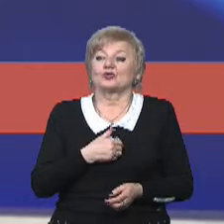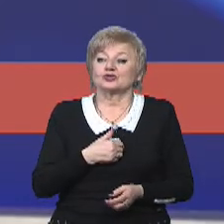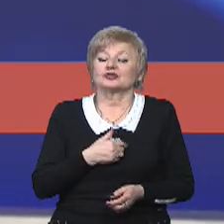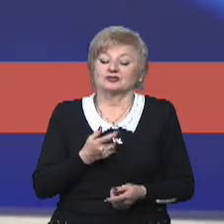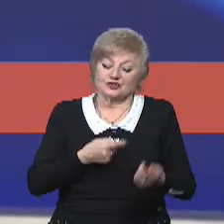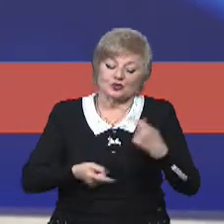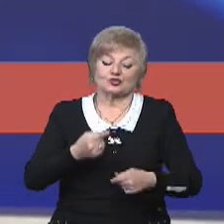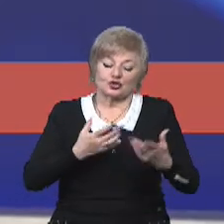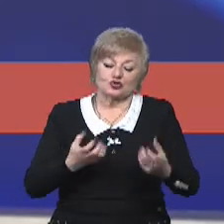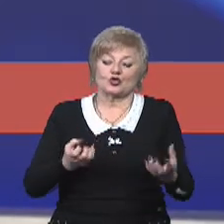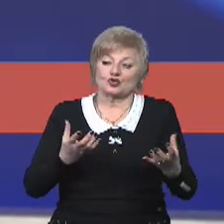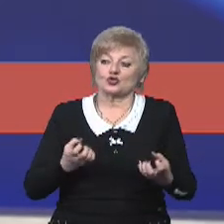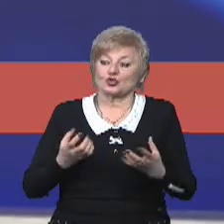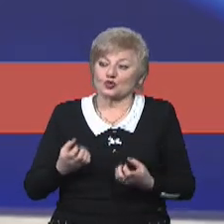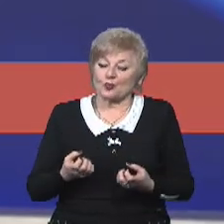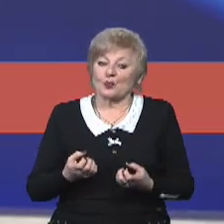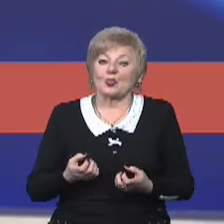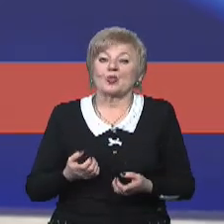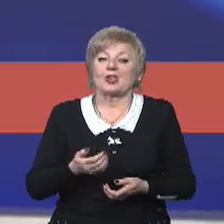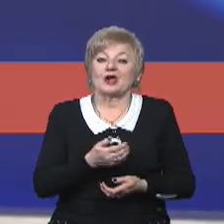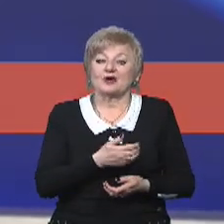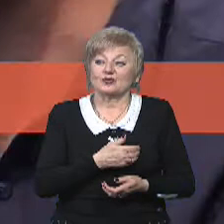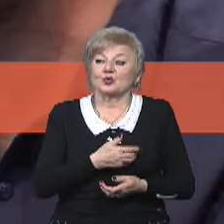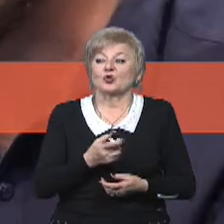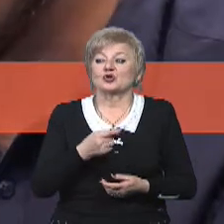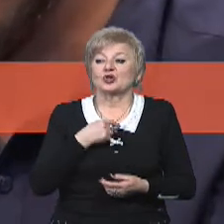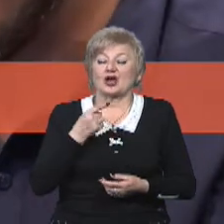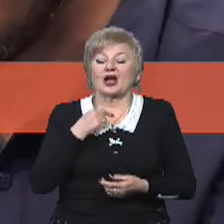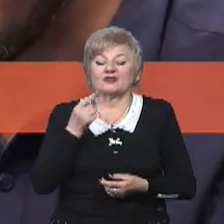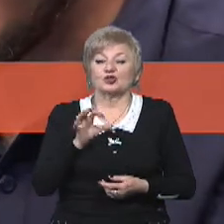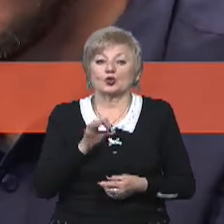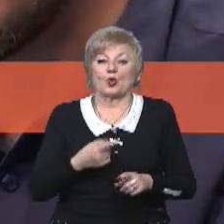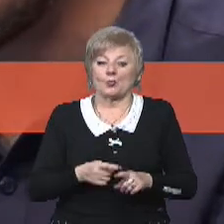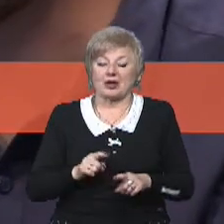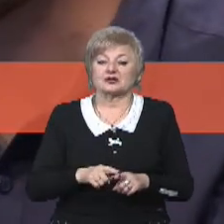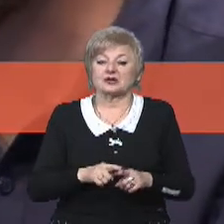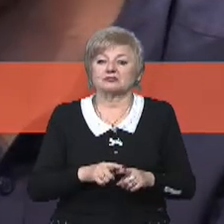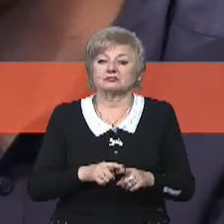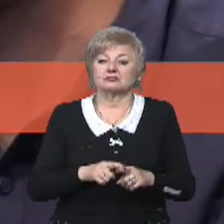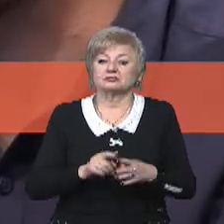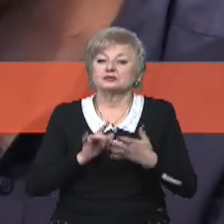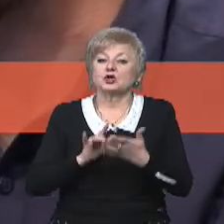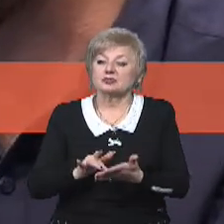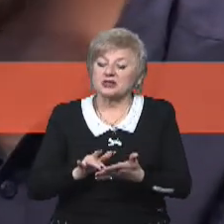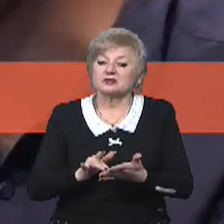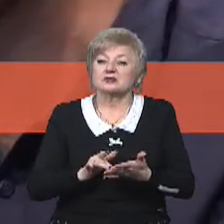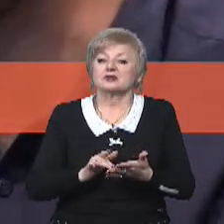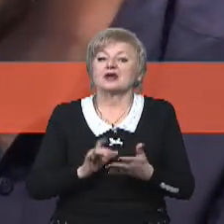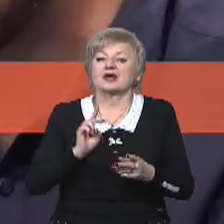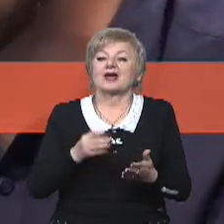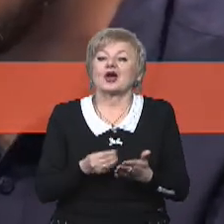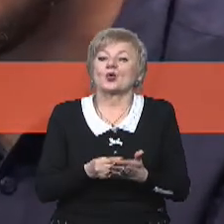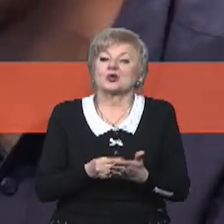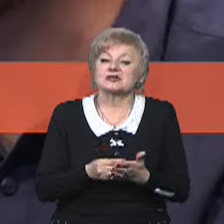знову. Якраз говорячи про розкопки, говорячи про експедицію, як ви оцінюєте стан української